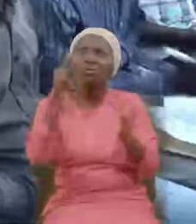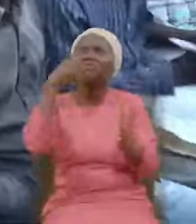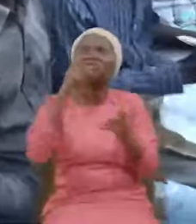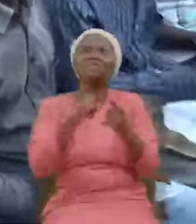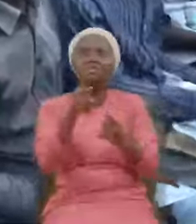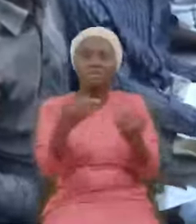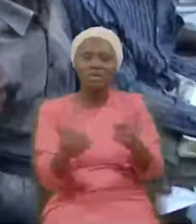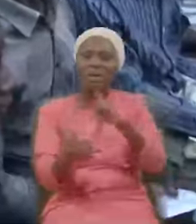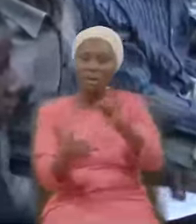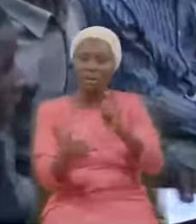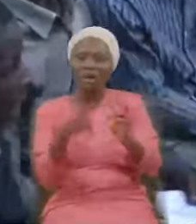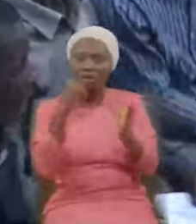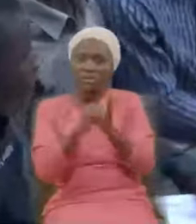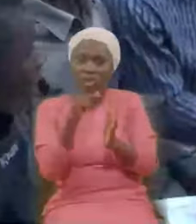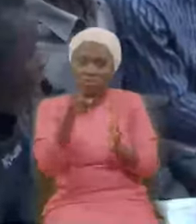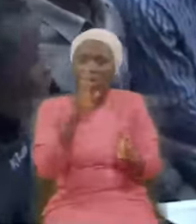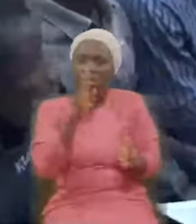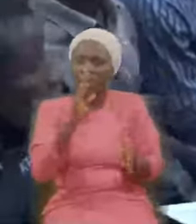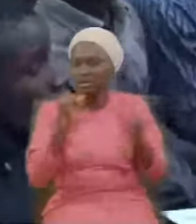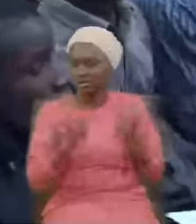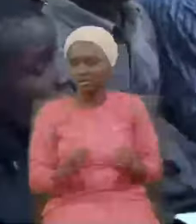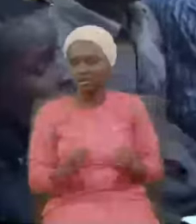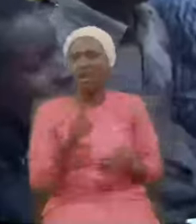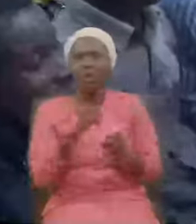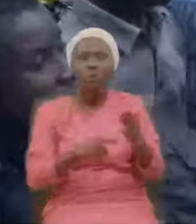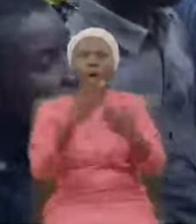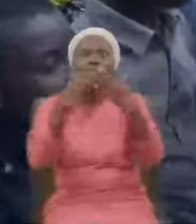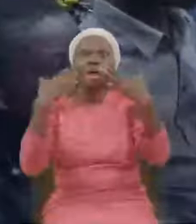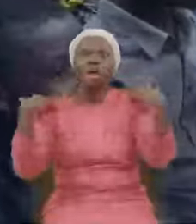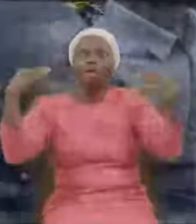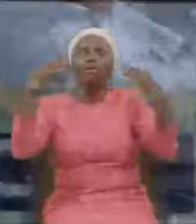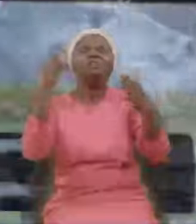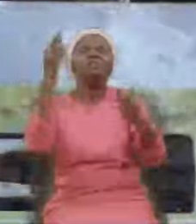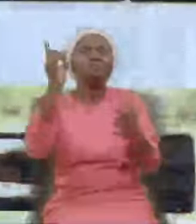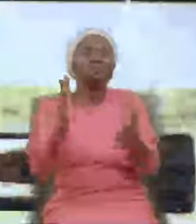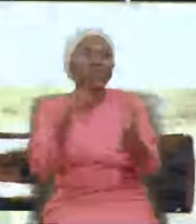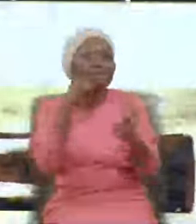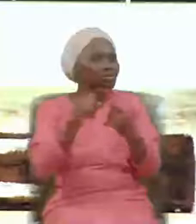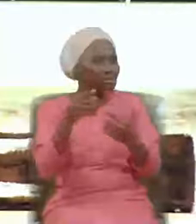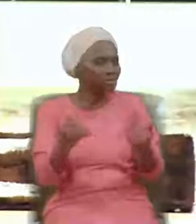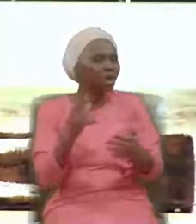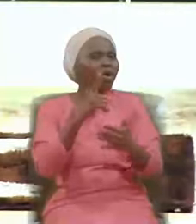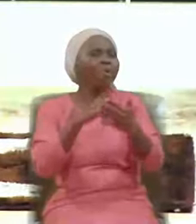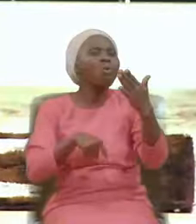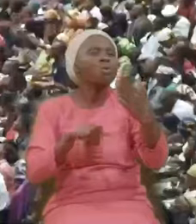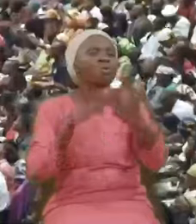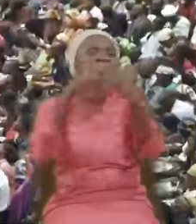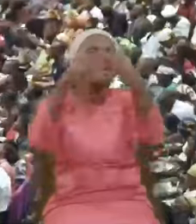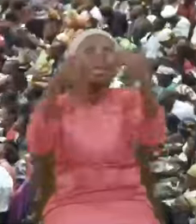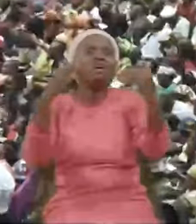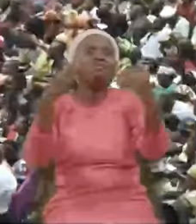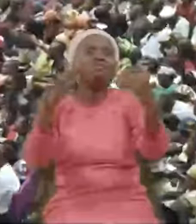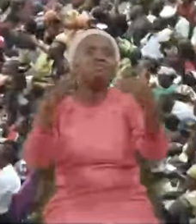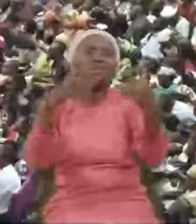votre rédempteur vous dit? Qu'est-ce que les anges de Dieu vous disent? Qu'est-ce que le ciel vous déclare ce